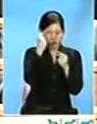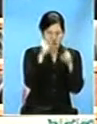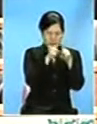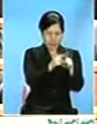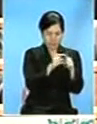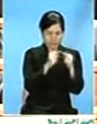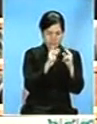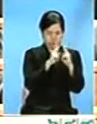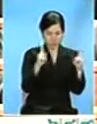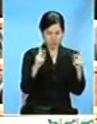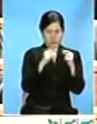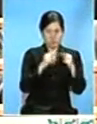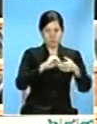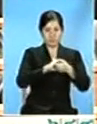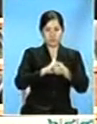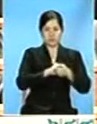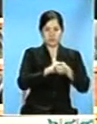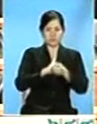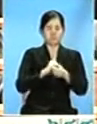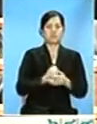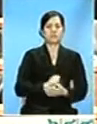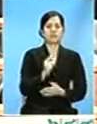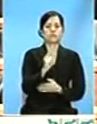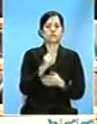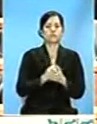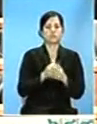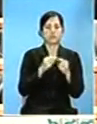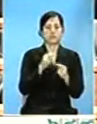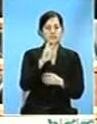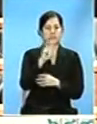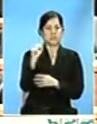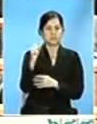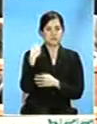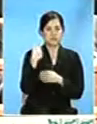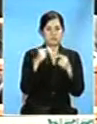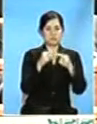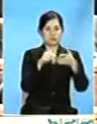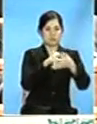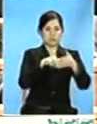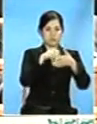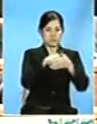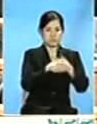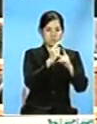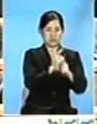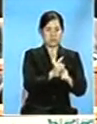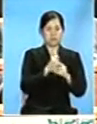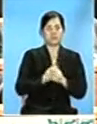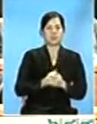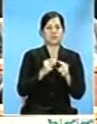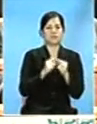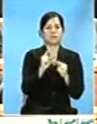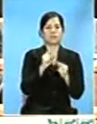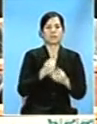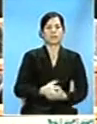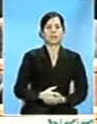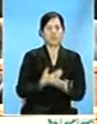กรรมการสมานฉันท์นะครับที่รัฐสภาได้แต่งตั้งขึ้นโดยมีท่านสว.ดิเรกถึงฝั่งนะครับเป็น